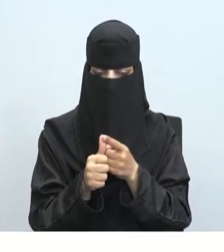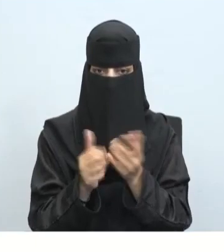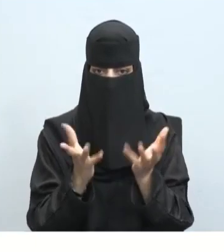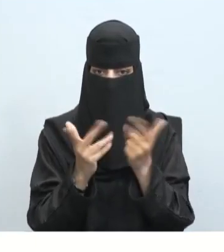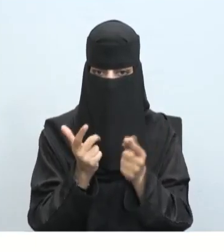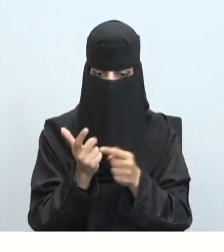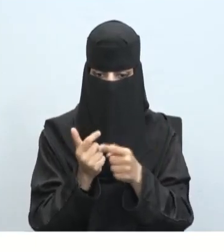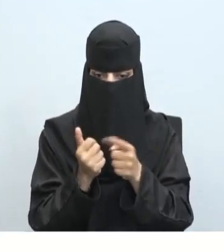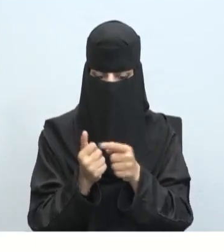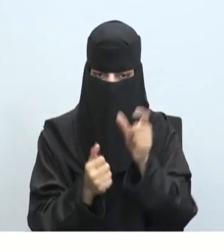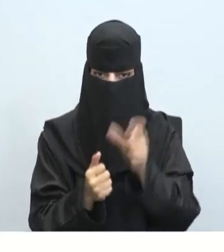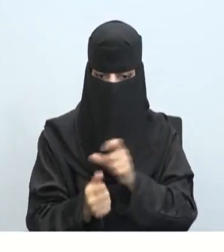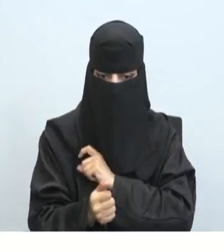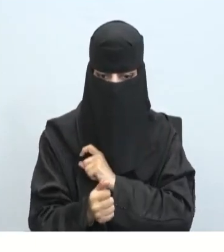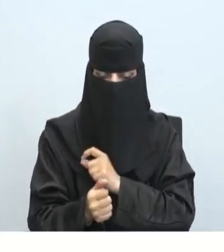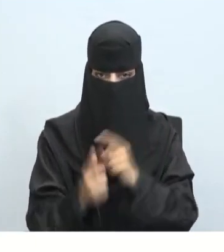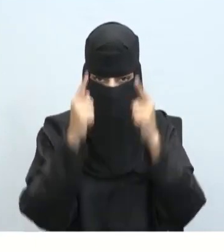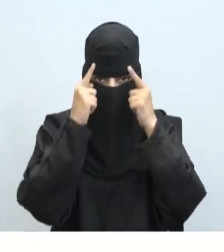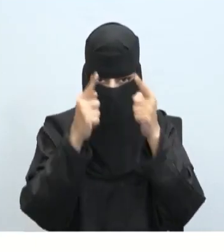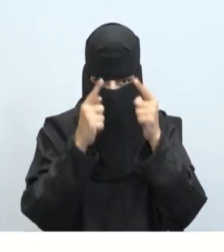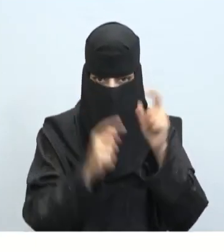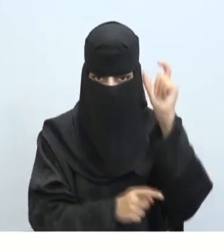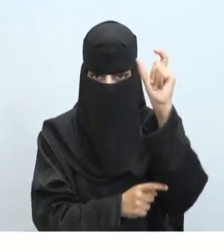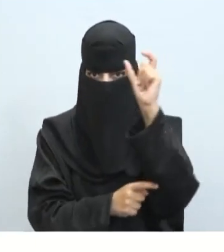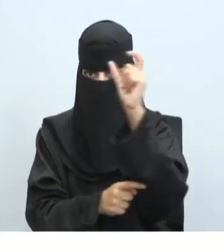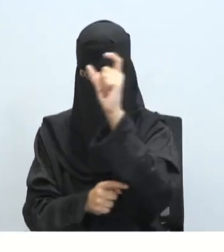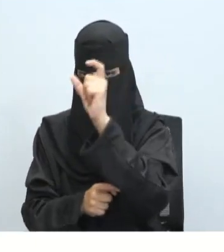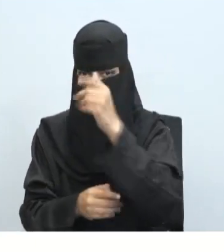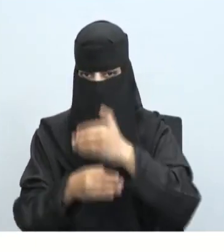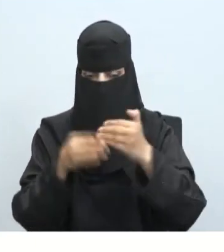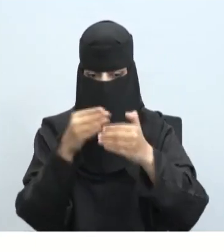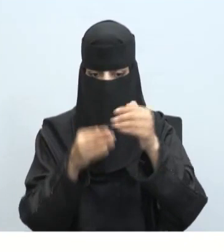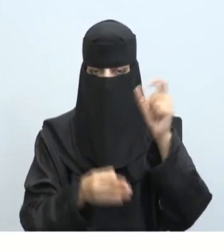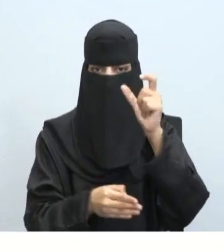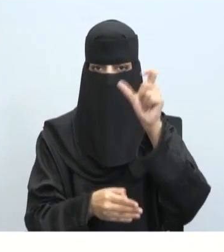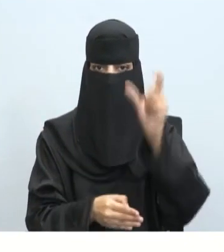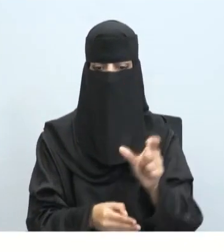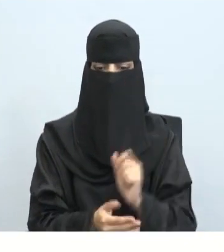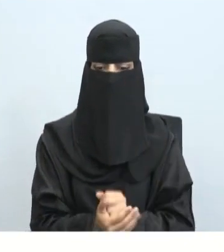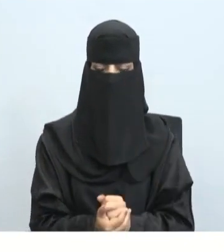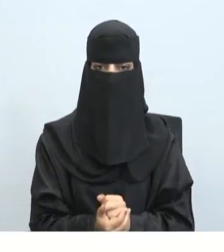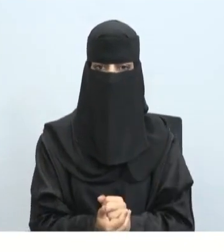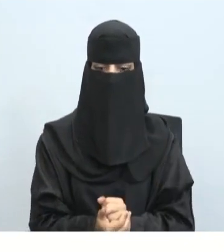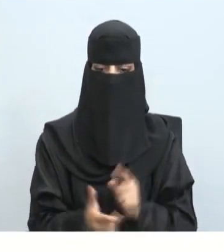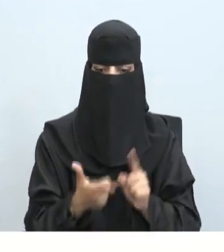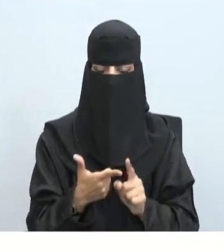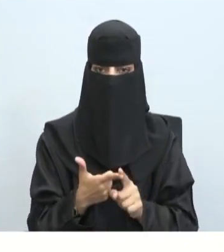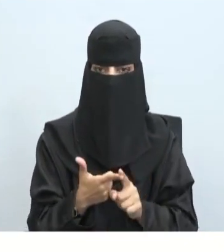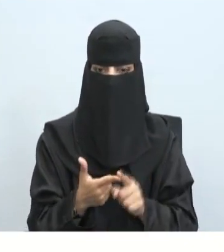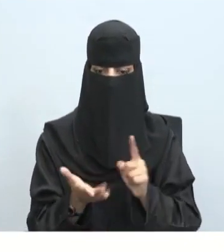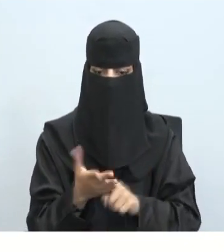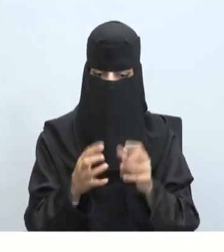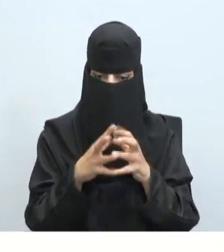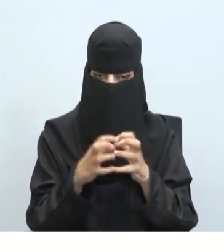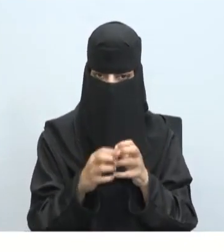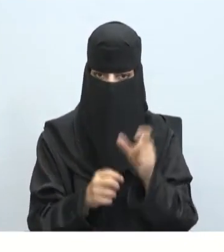يعدد الطالب اشهر المساجد التي بناها المسلمون اثنين ان